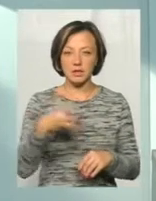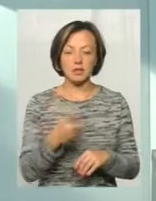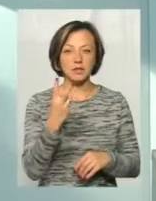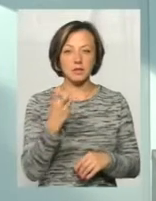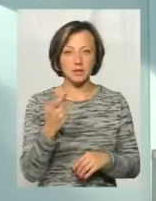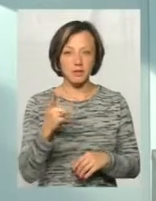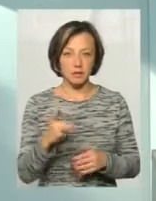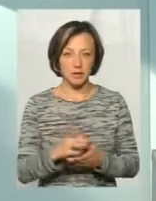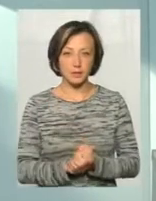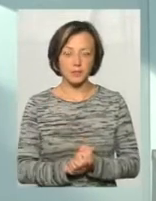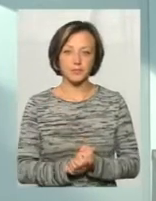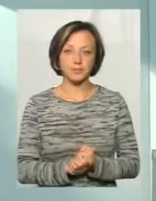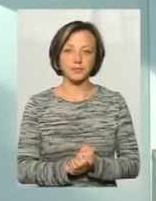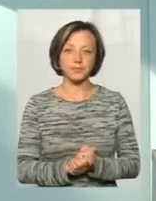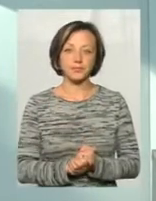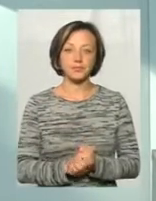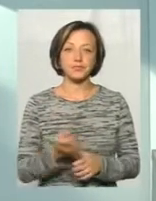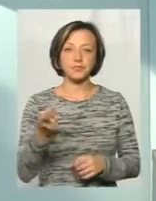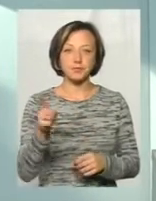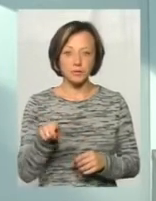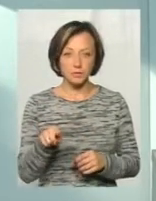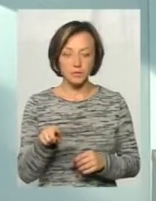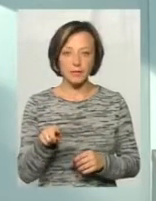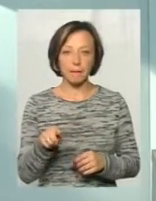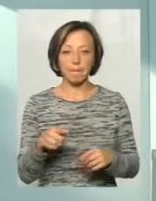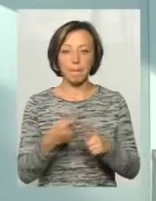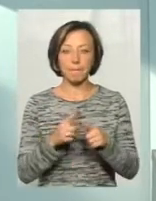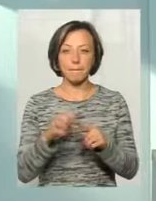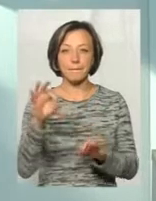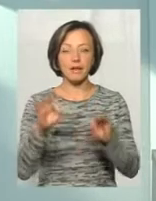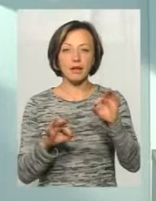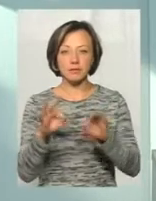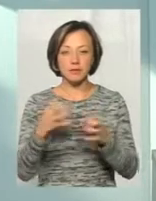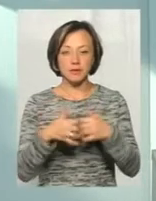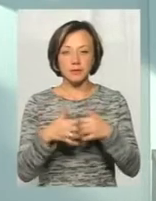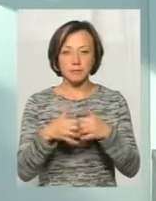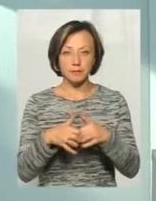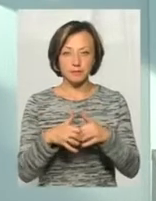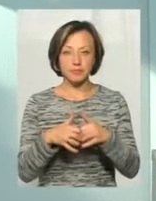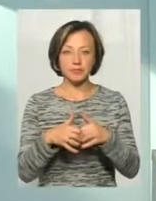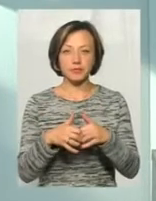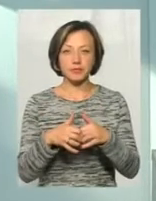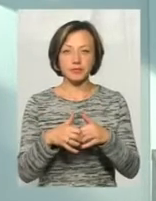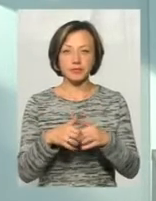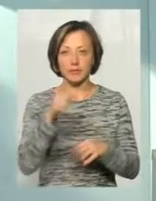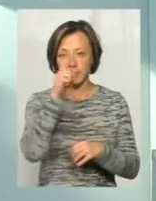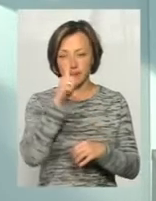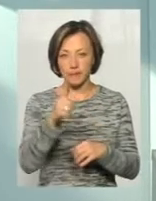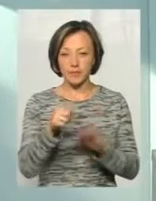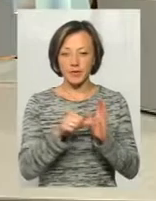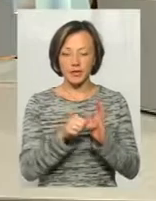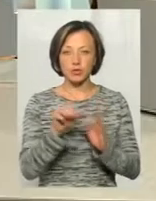гривень. А тому такий відсоток буде розраховуватися відповідно, от в місяць у них